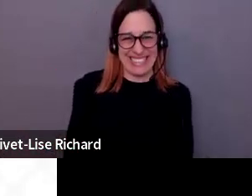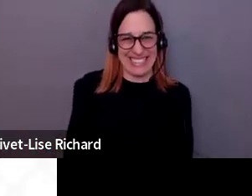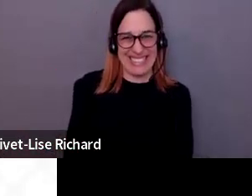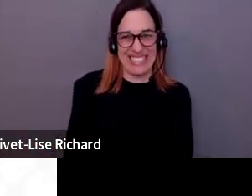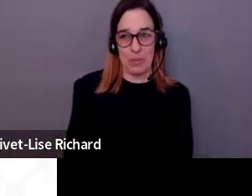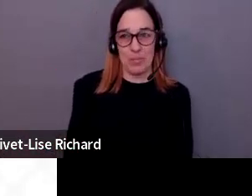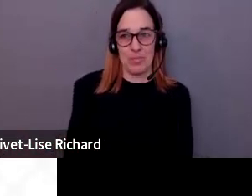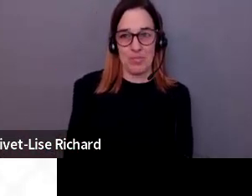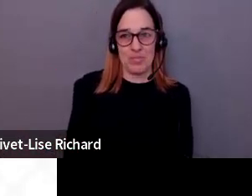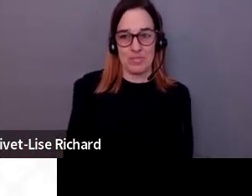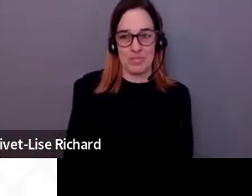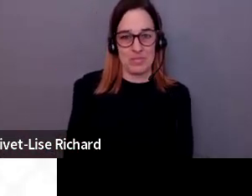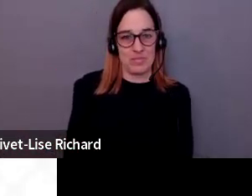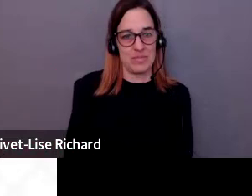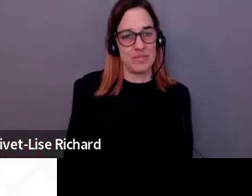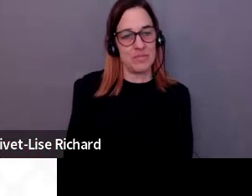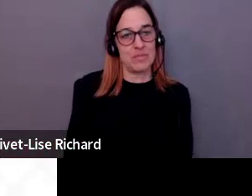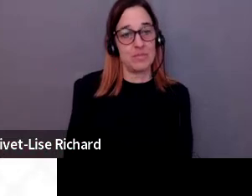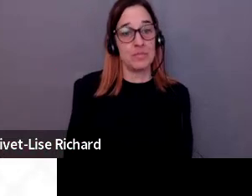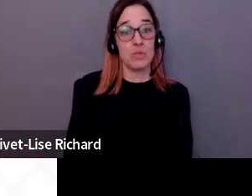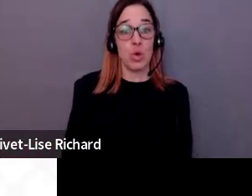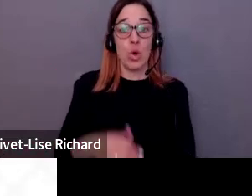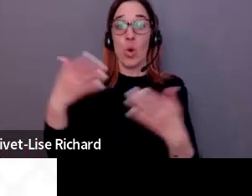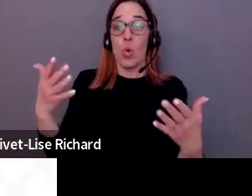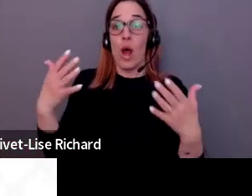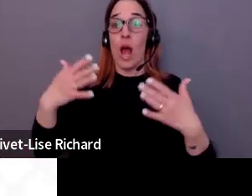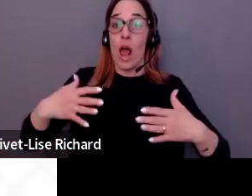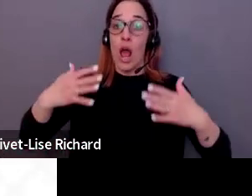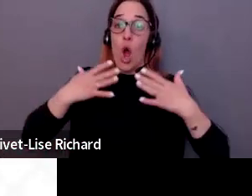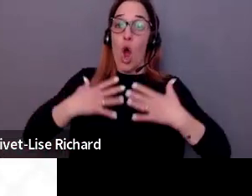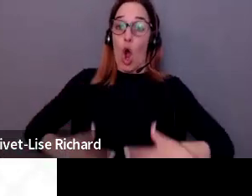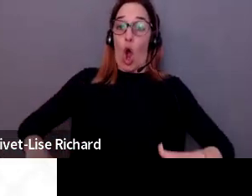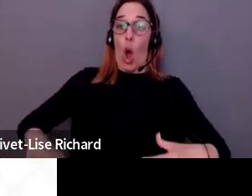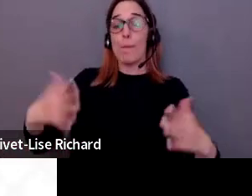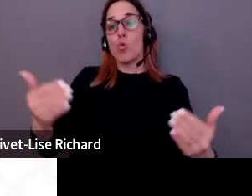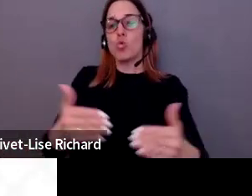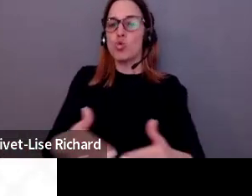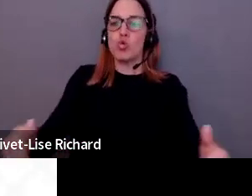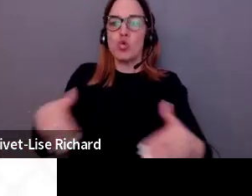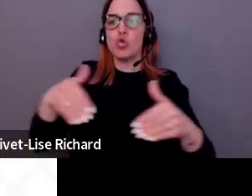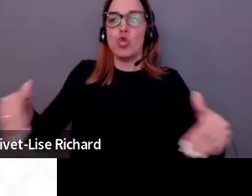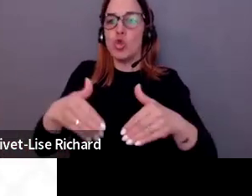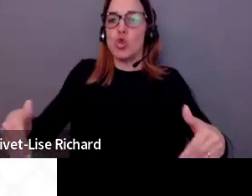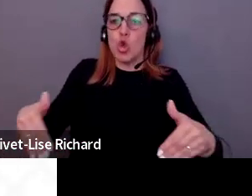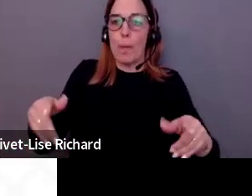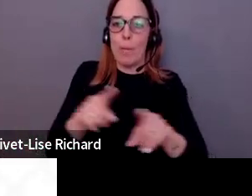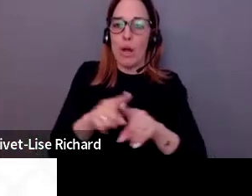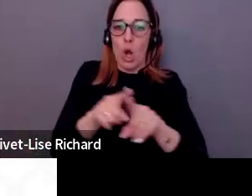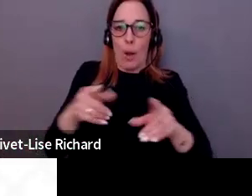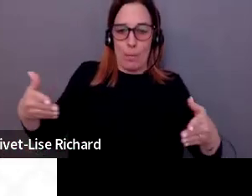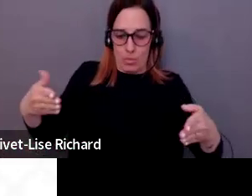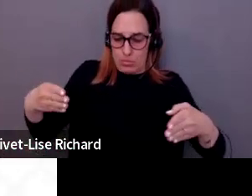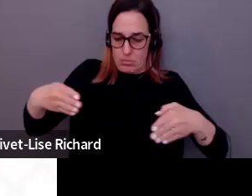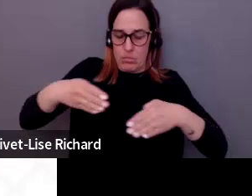Exactement. Euh, les robes ou les jupes trapèzes qui sont faites comme en X,